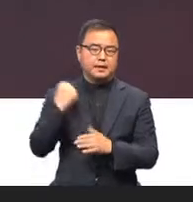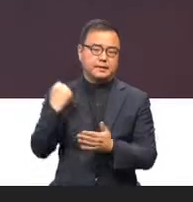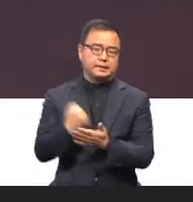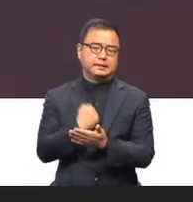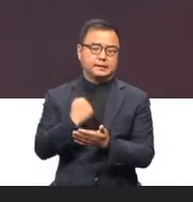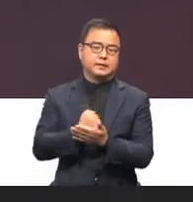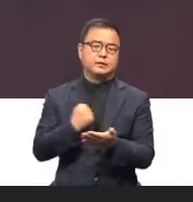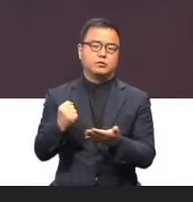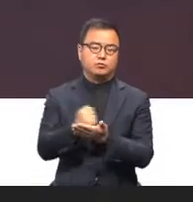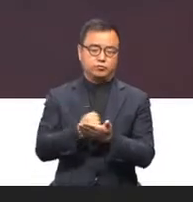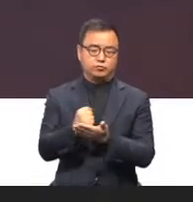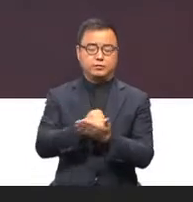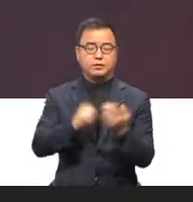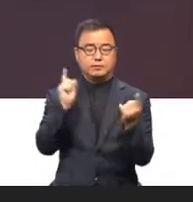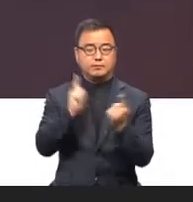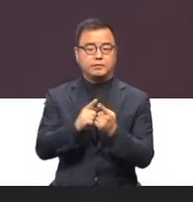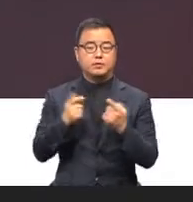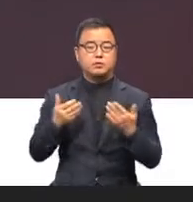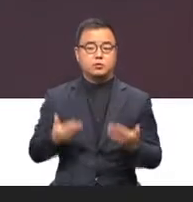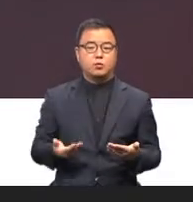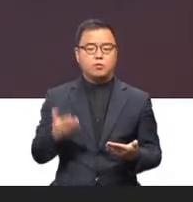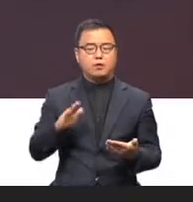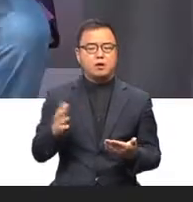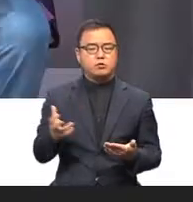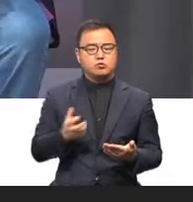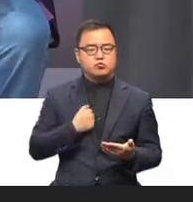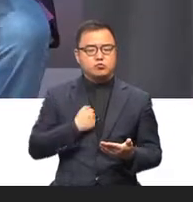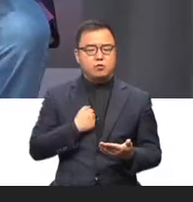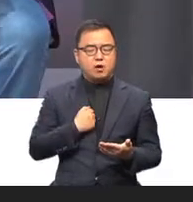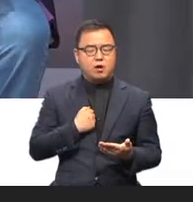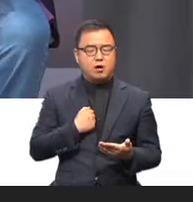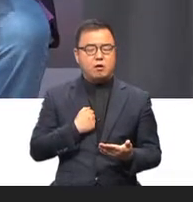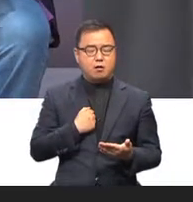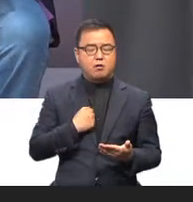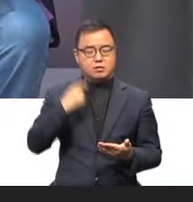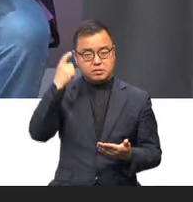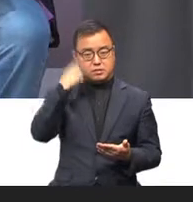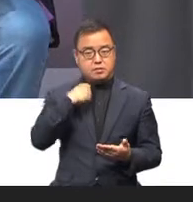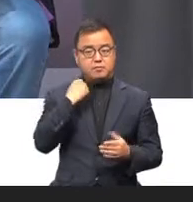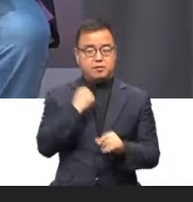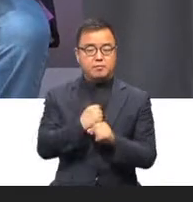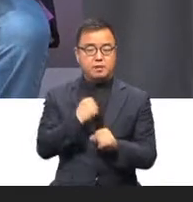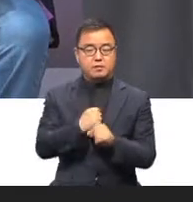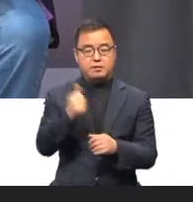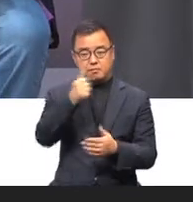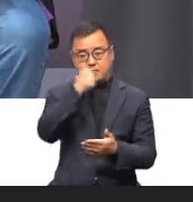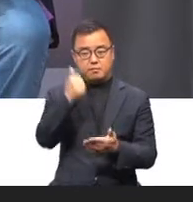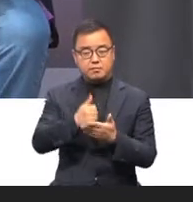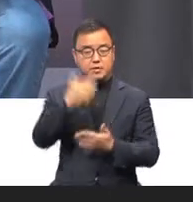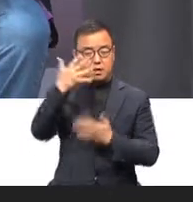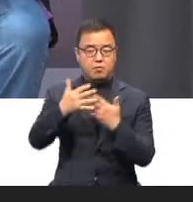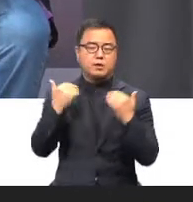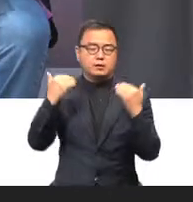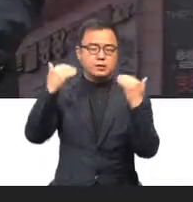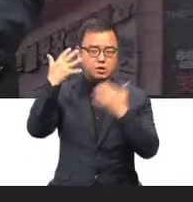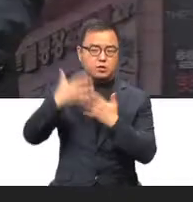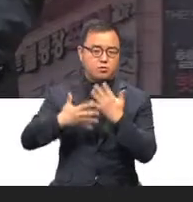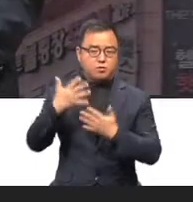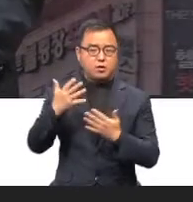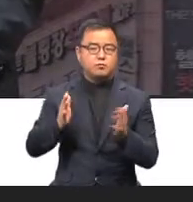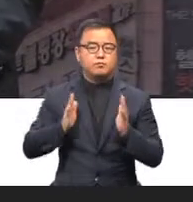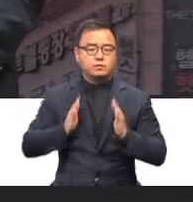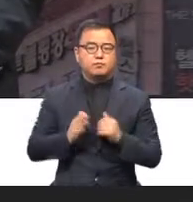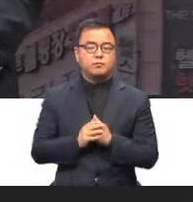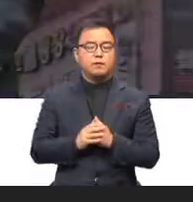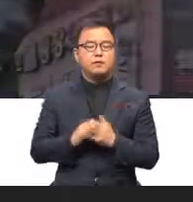됩니다 3 담 하지만 커다란 충격과 울린 하는 점은 2시의 드라마 이자 행장 영화입니다 그밖에도 이제